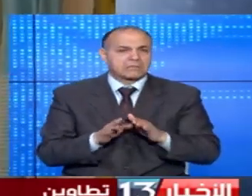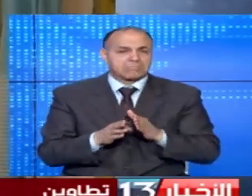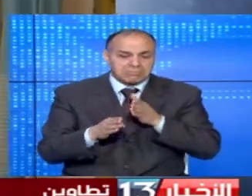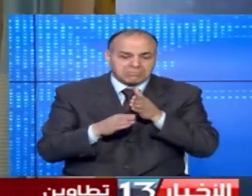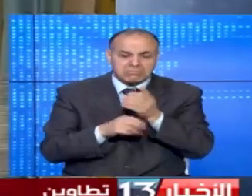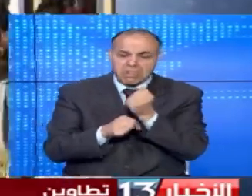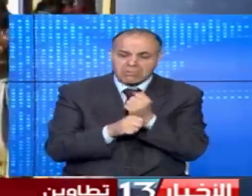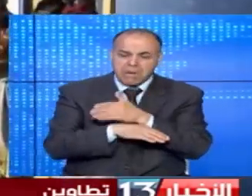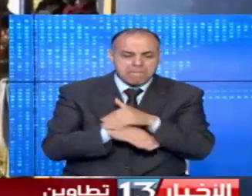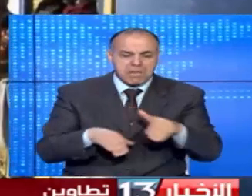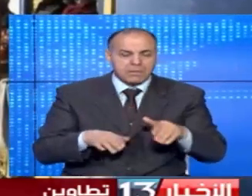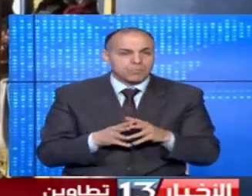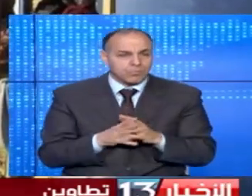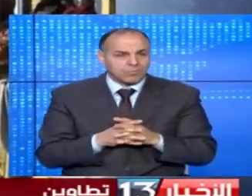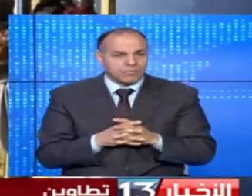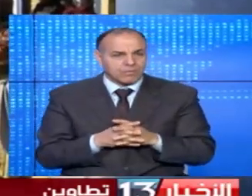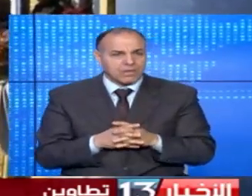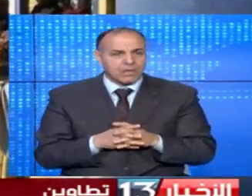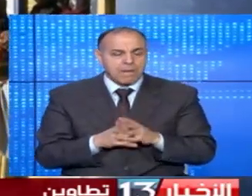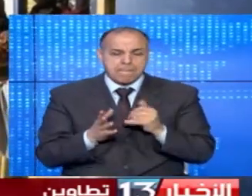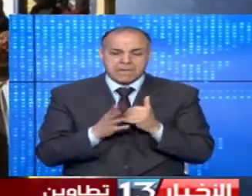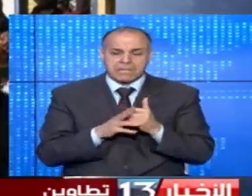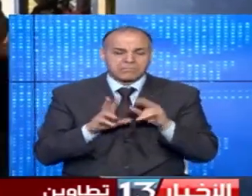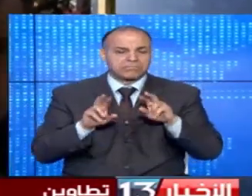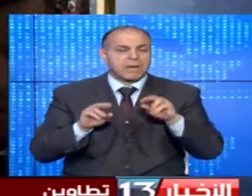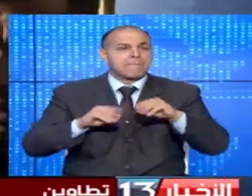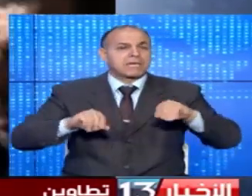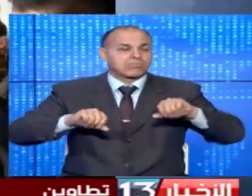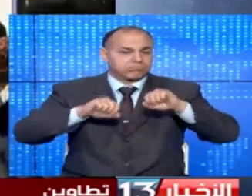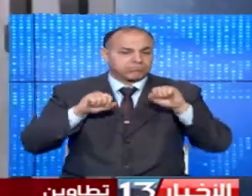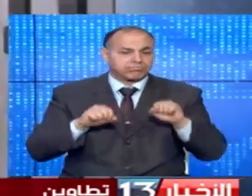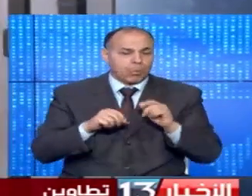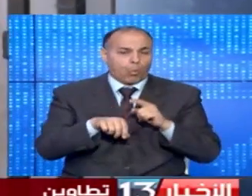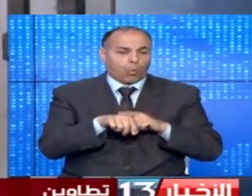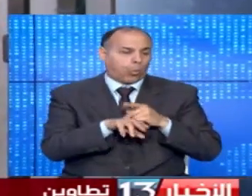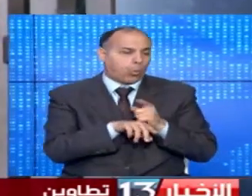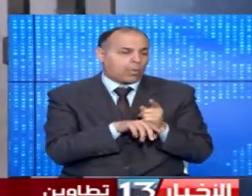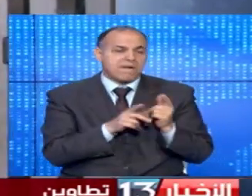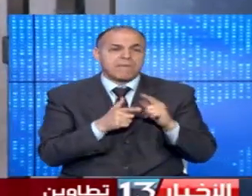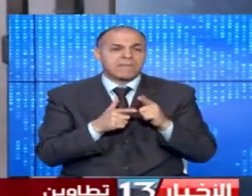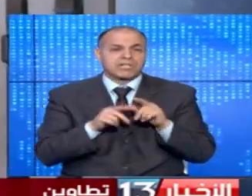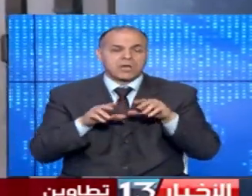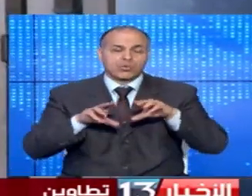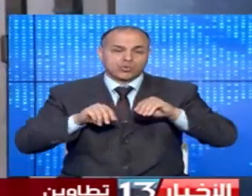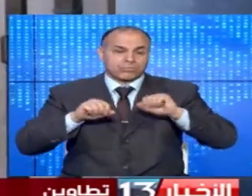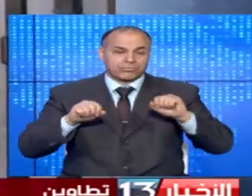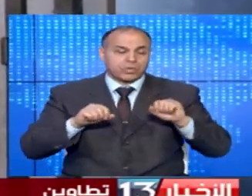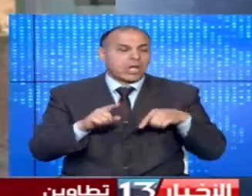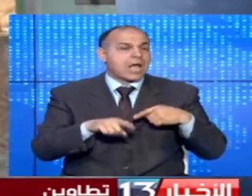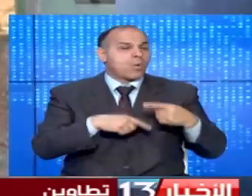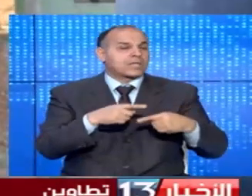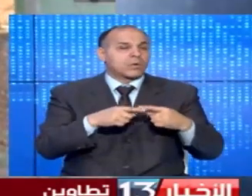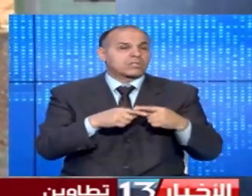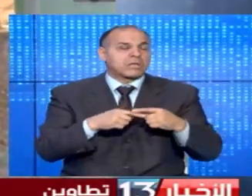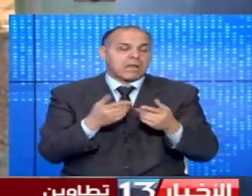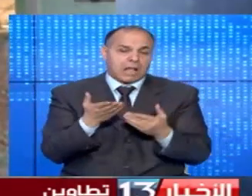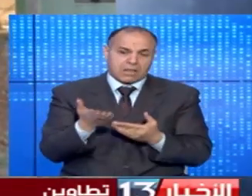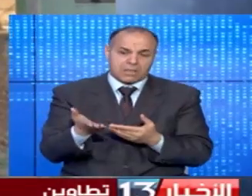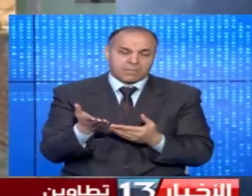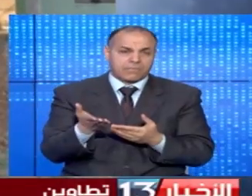خلاص بقاء المدينه دون السوق المركزي منذ فتره طويله وتواصل هذه الحاله